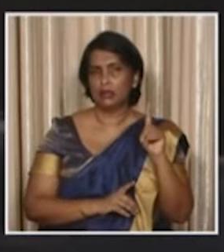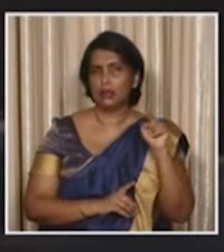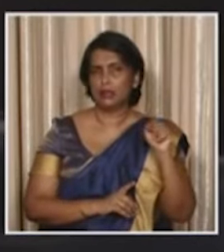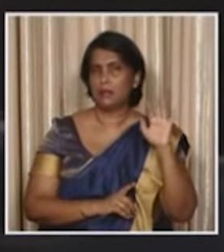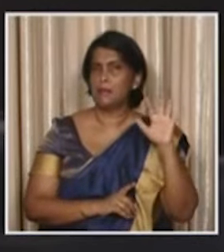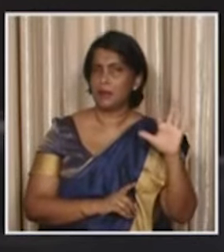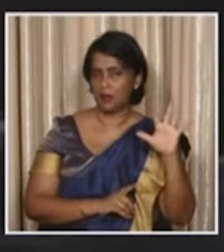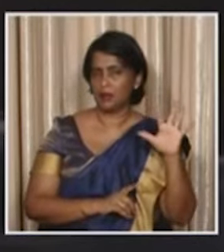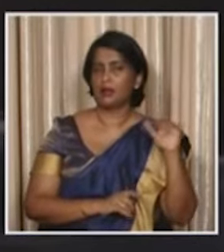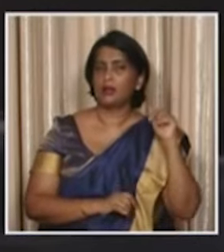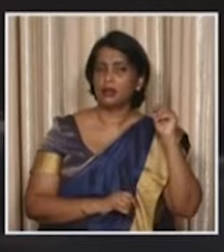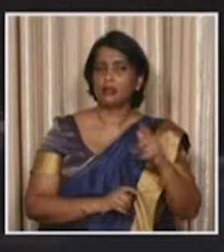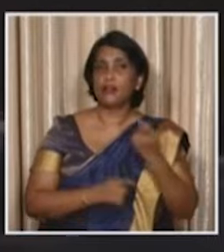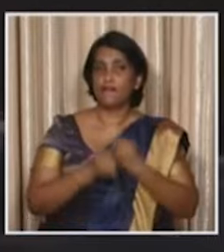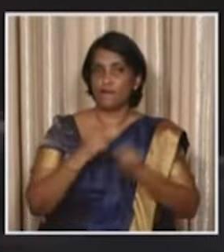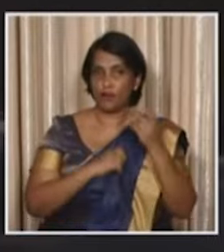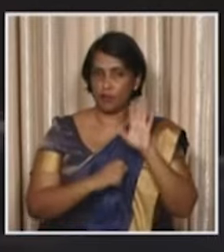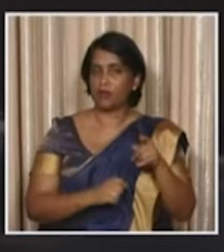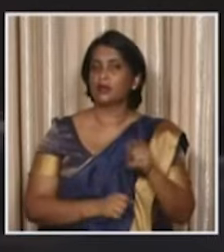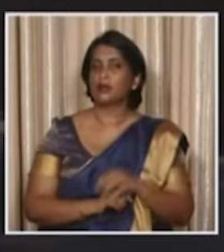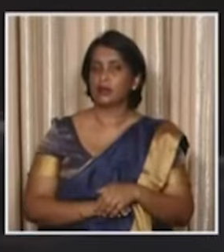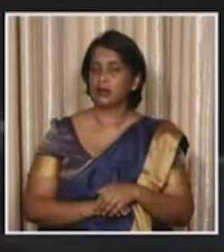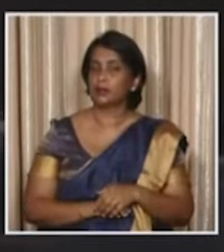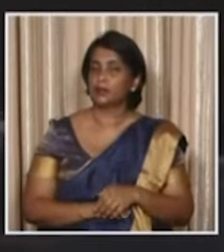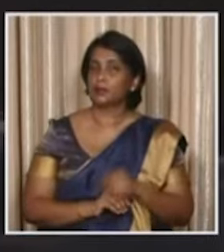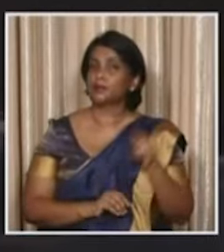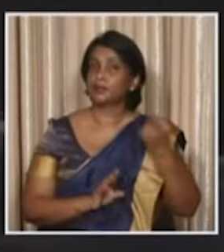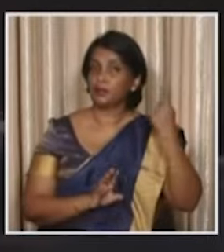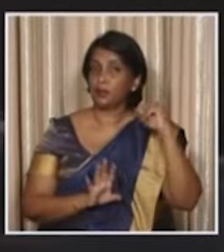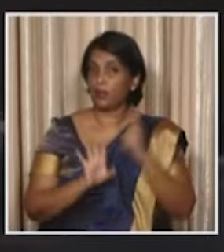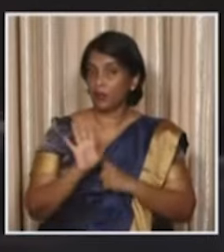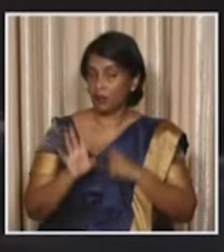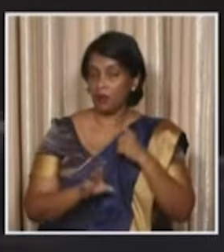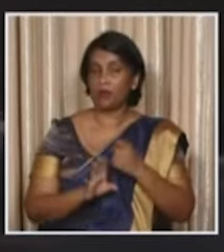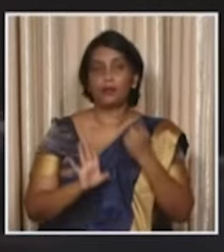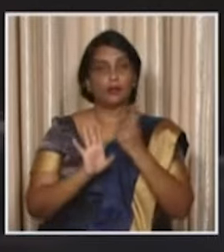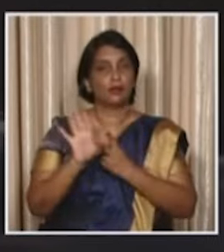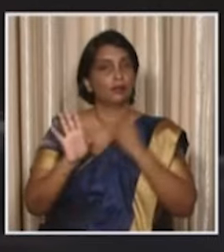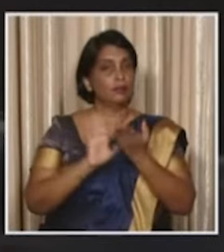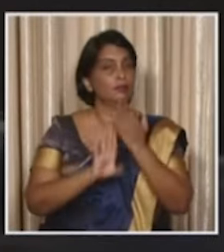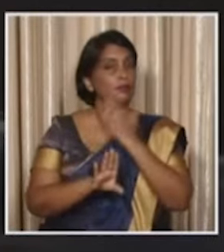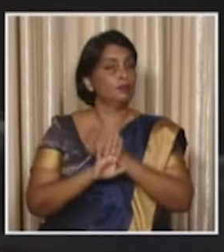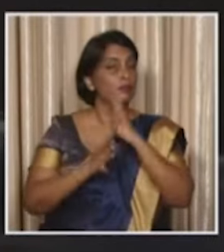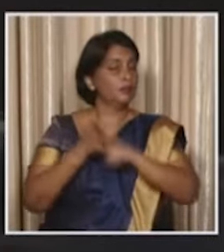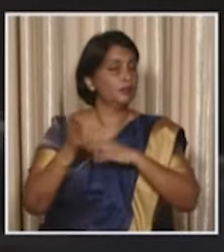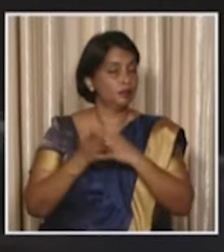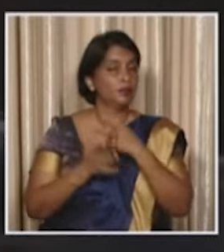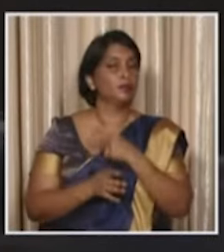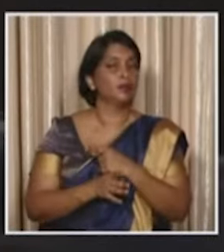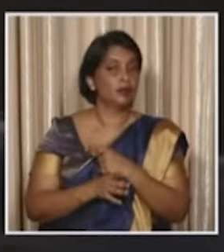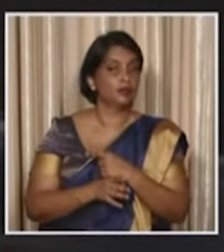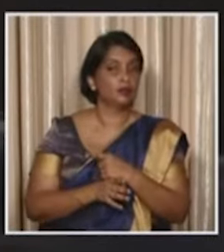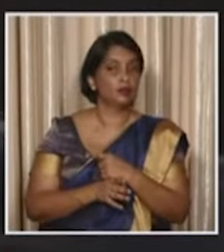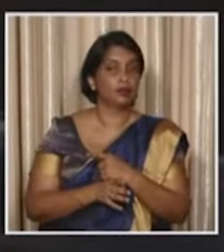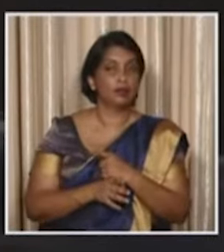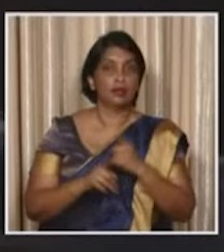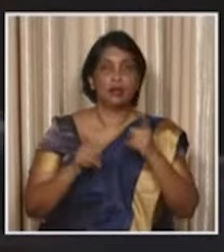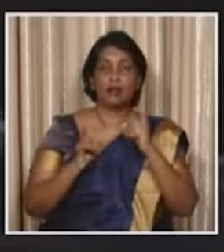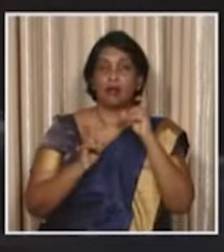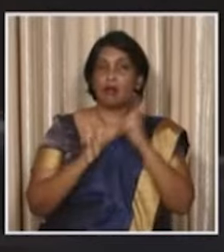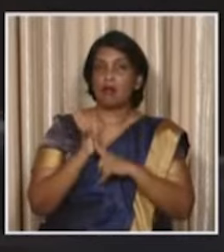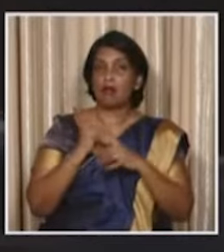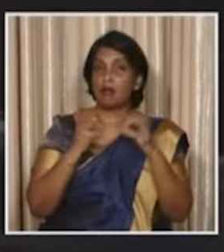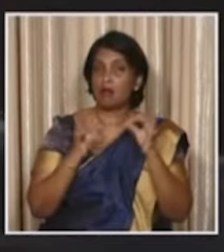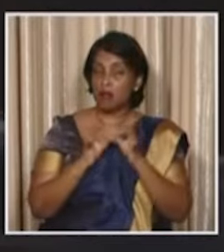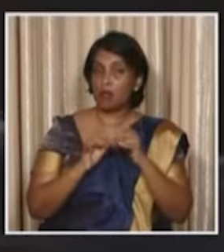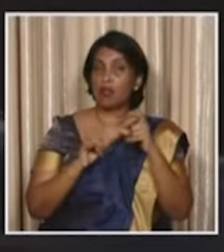40 41කට දැන් මේක විකුණන්න හදන්නේ. ගිය අවුරුද්ද මේක ඊට අවුරුදු දෙකකට කලින් එස්ටිමේට් කරපු එකේ මෙතන දෙන ස්පෝර්ට්ස් ක්ලබ් එකම